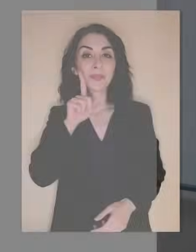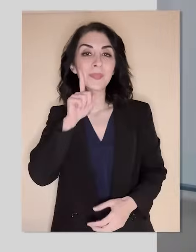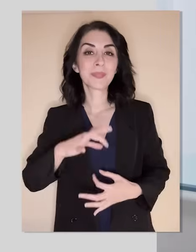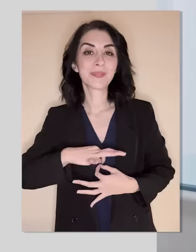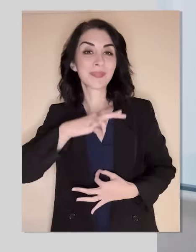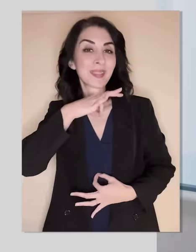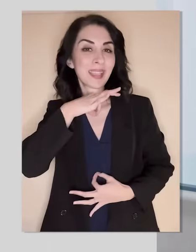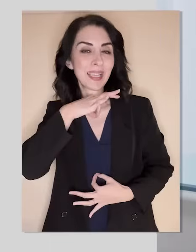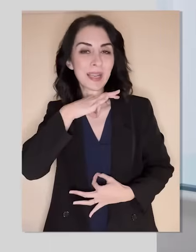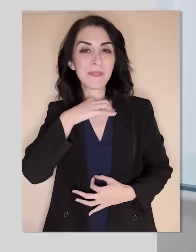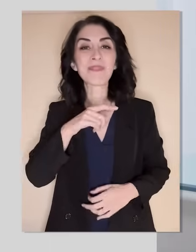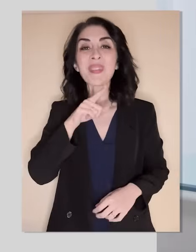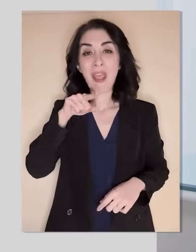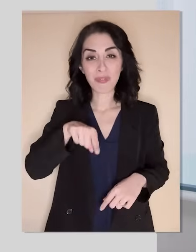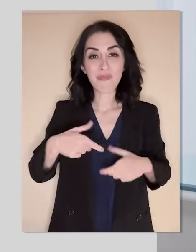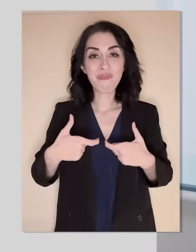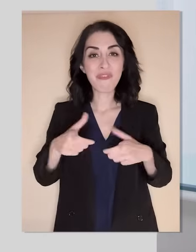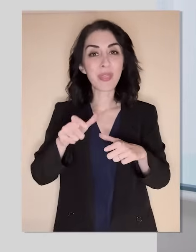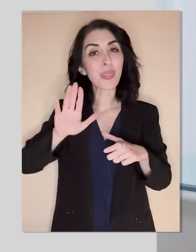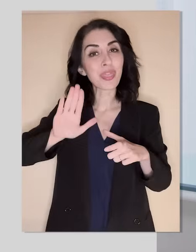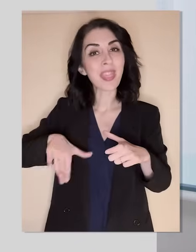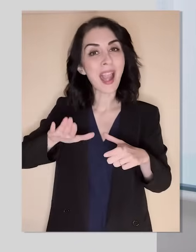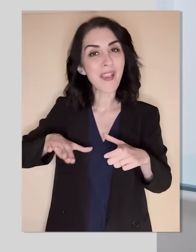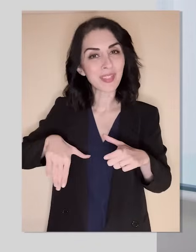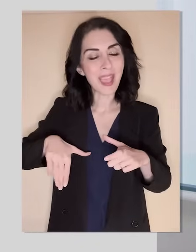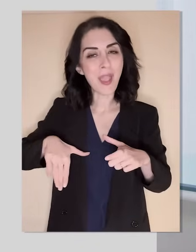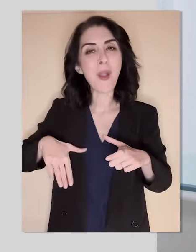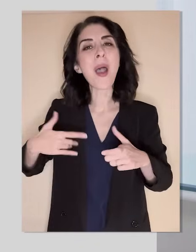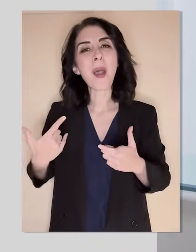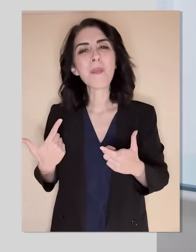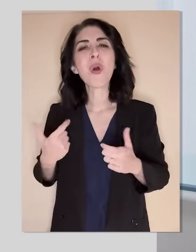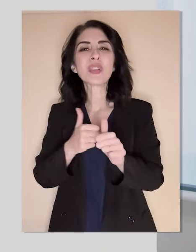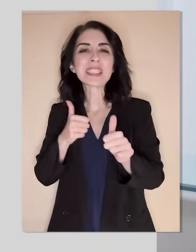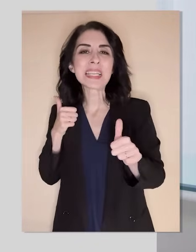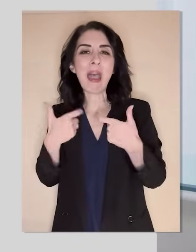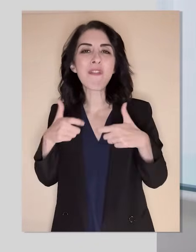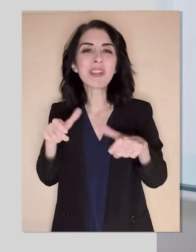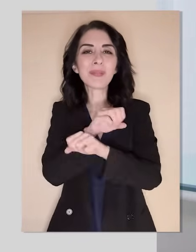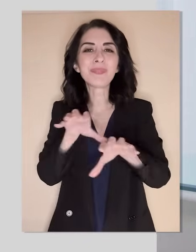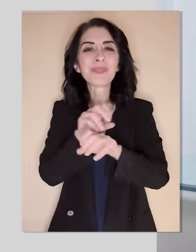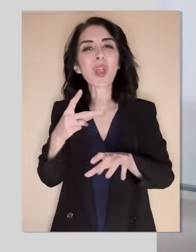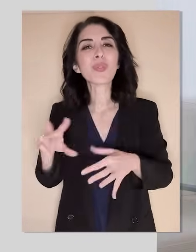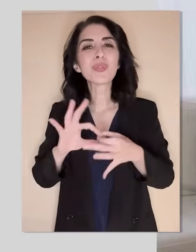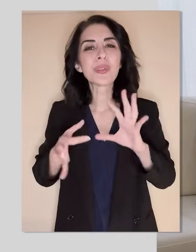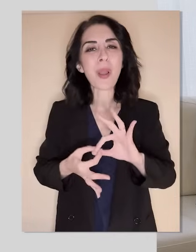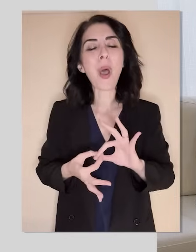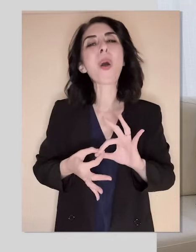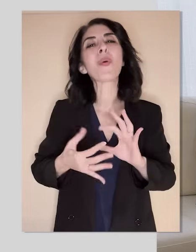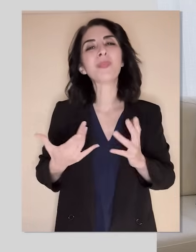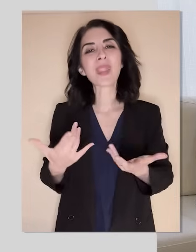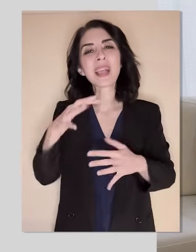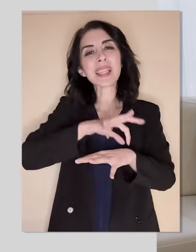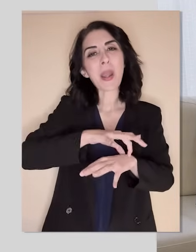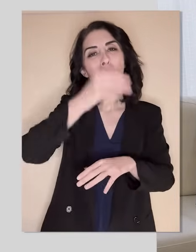Κυρίες και κύριοι, αυτό είναι το τελευταίο από τη σειρά των ενημερωτικών βίντεο που οργανώνει ο Σύλλογος Ασθενών με Ημικρανία και Κεφαλαλγία